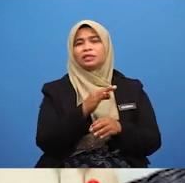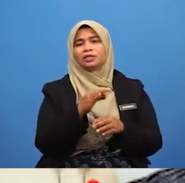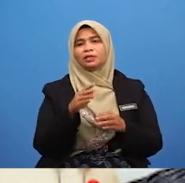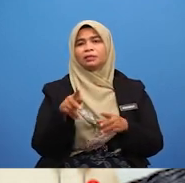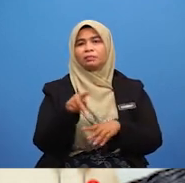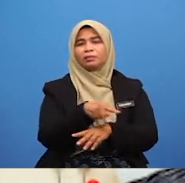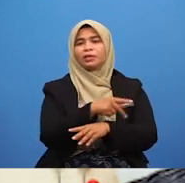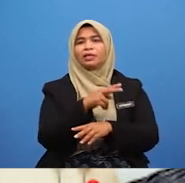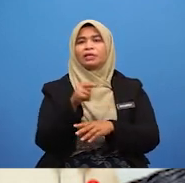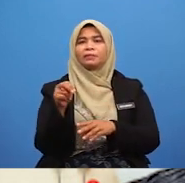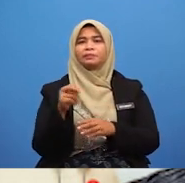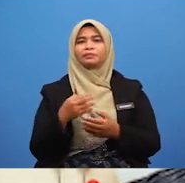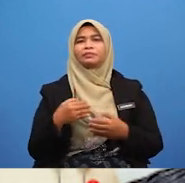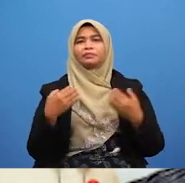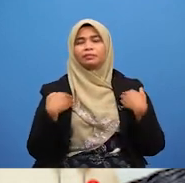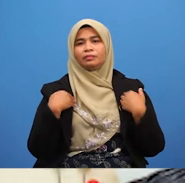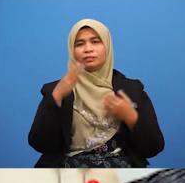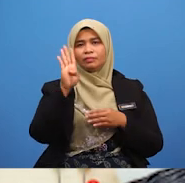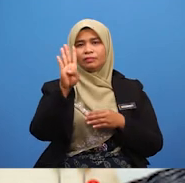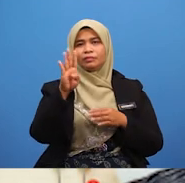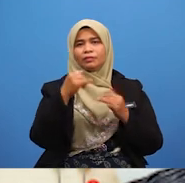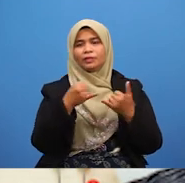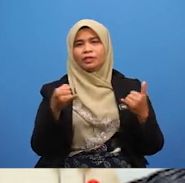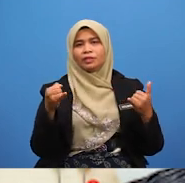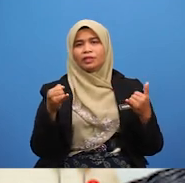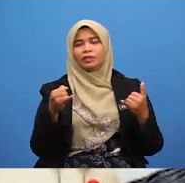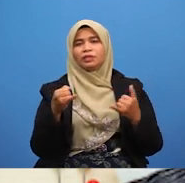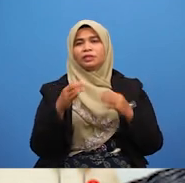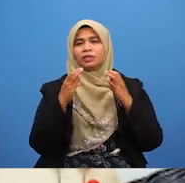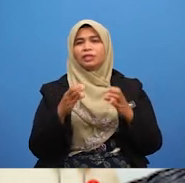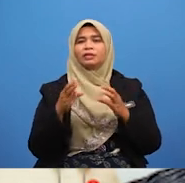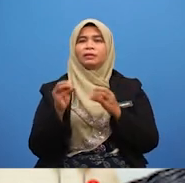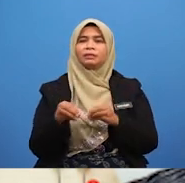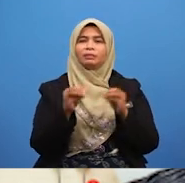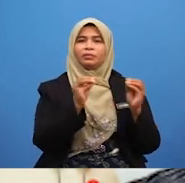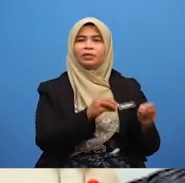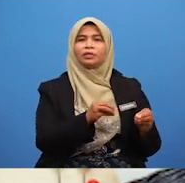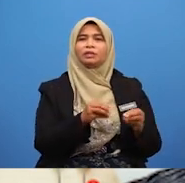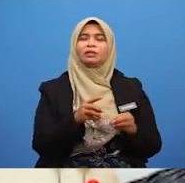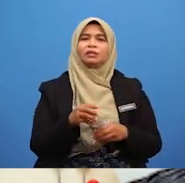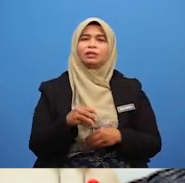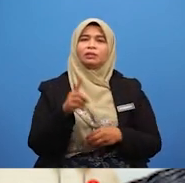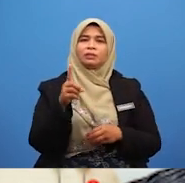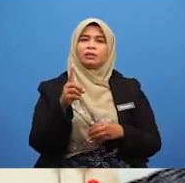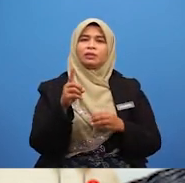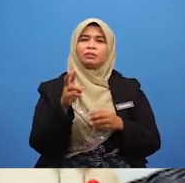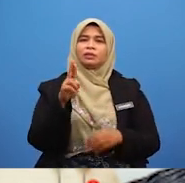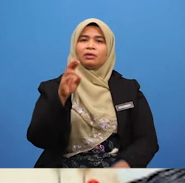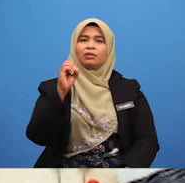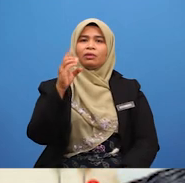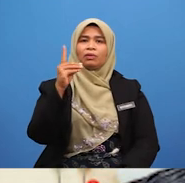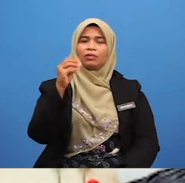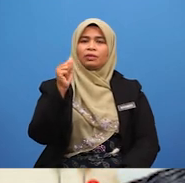Terdapat empat jenis kaedah memindahkan tanda pola. Yang pertama ialah roda surih